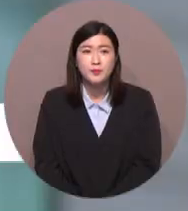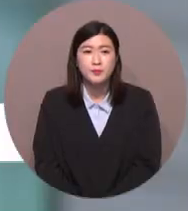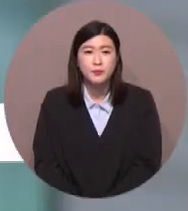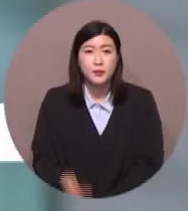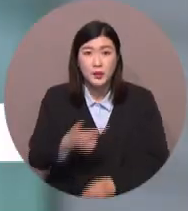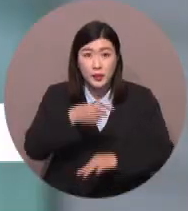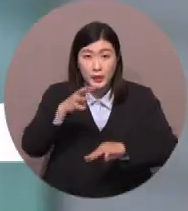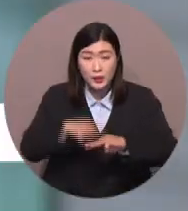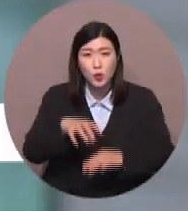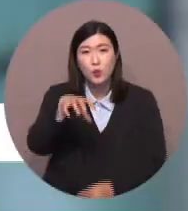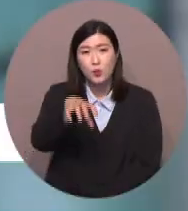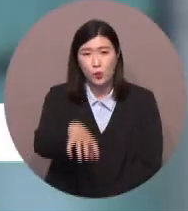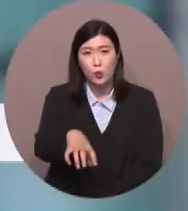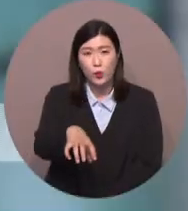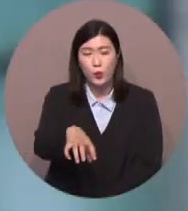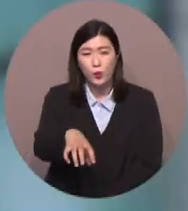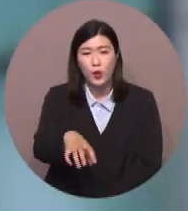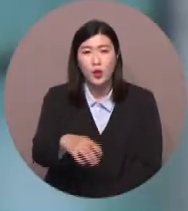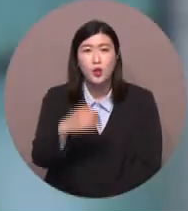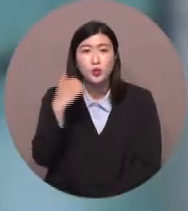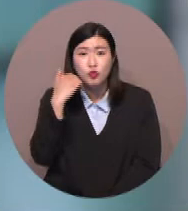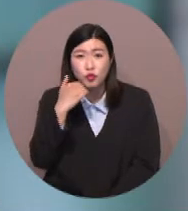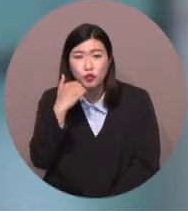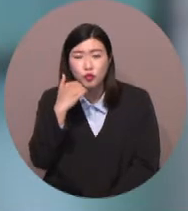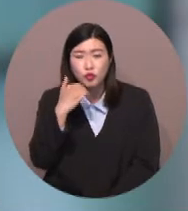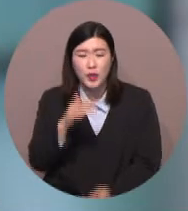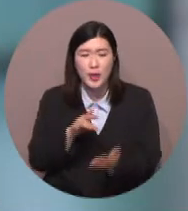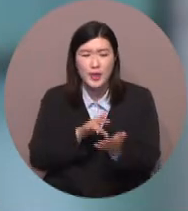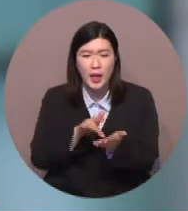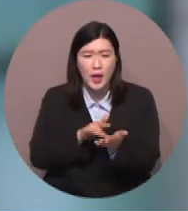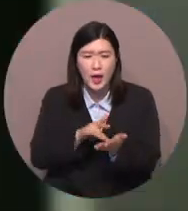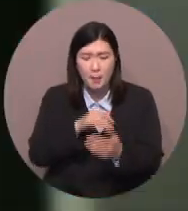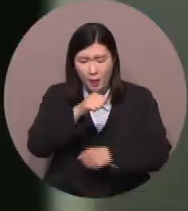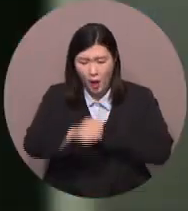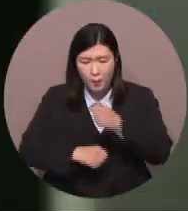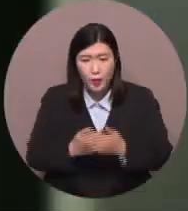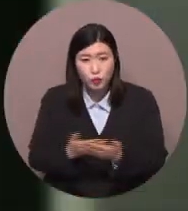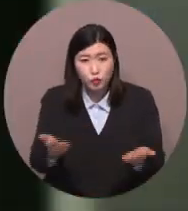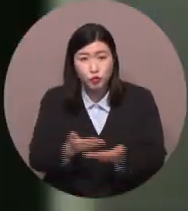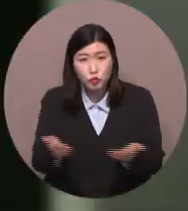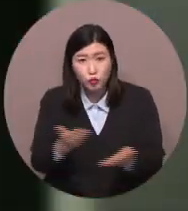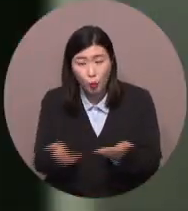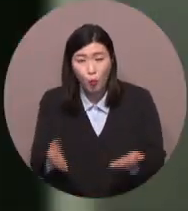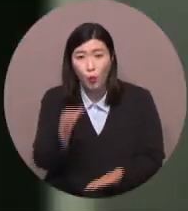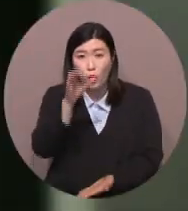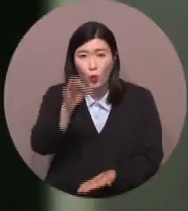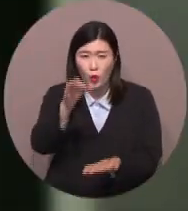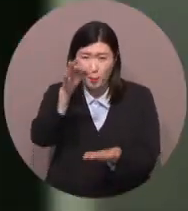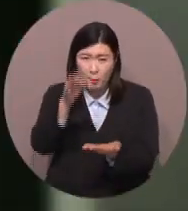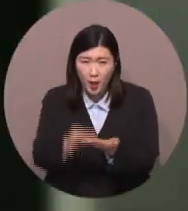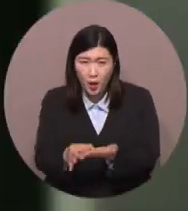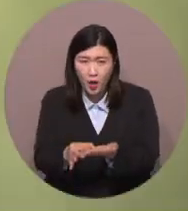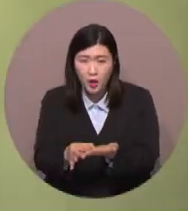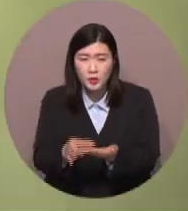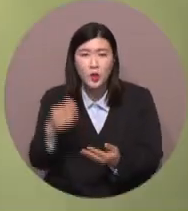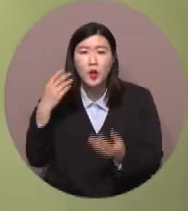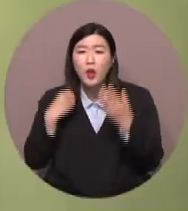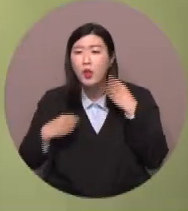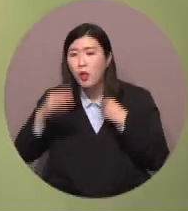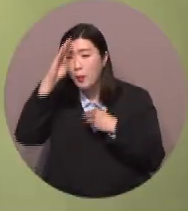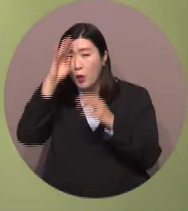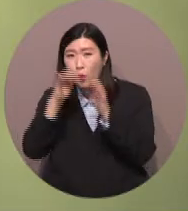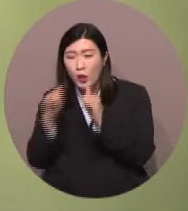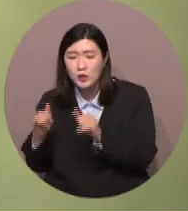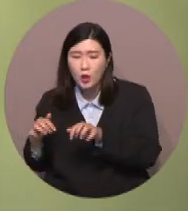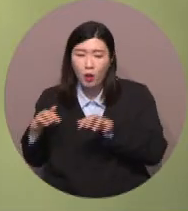대전의 한 내과 의원. 누구에게나 쉽게 탈모약을 장기 처방해주고 가격도 저렴해서 이른바 탈모인들의